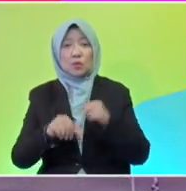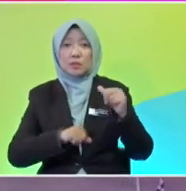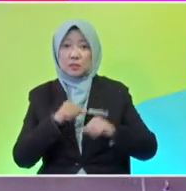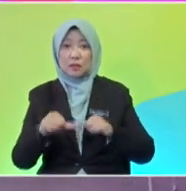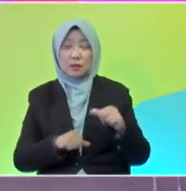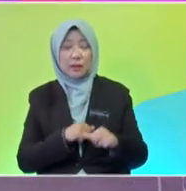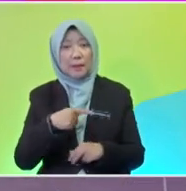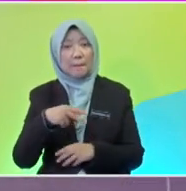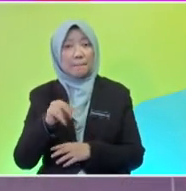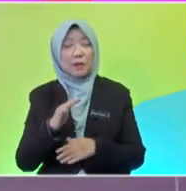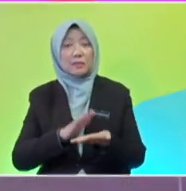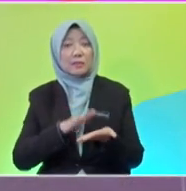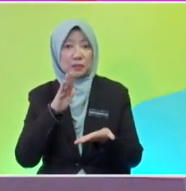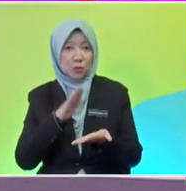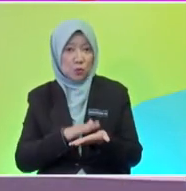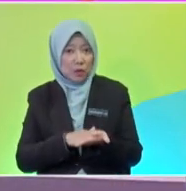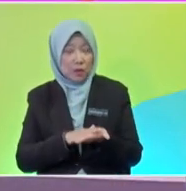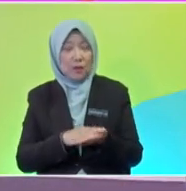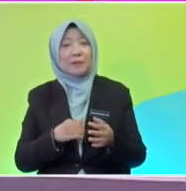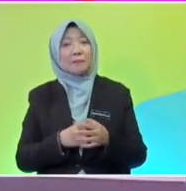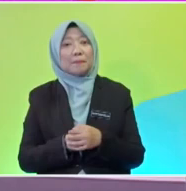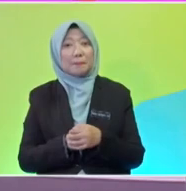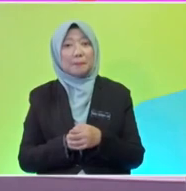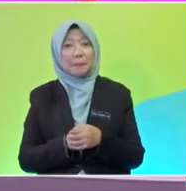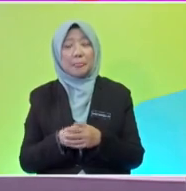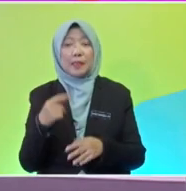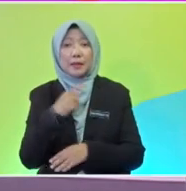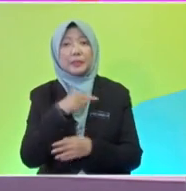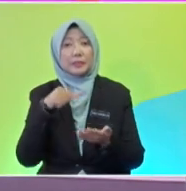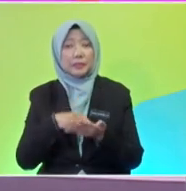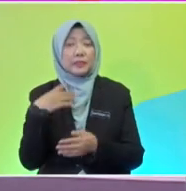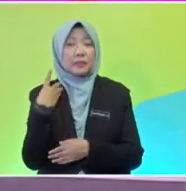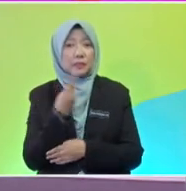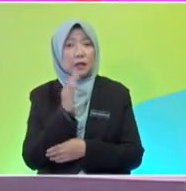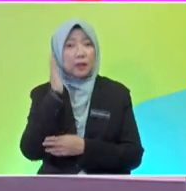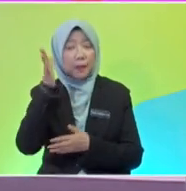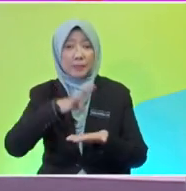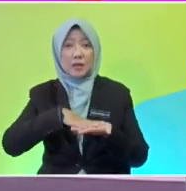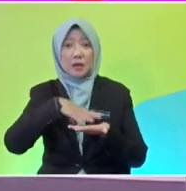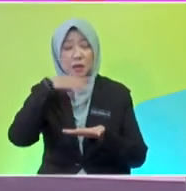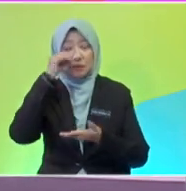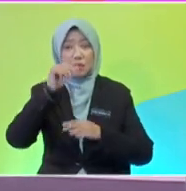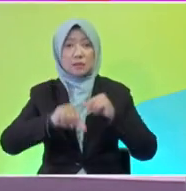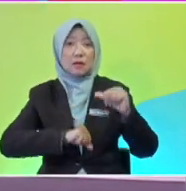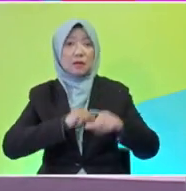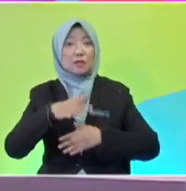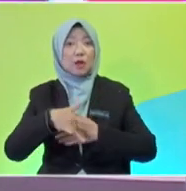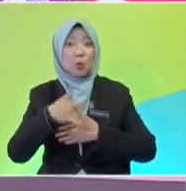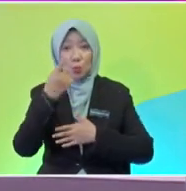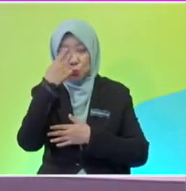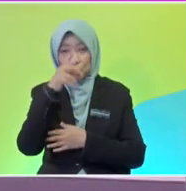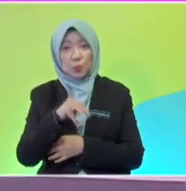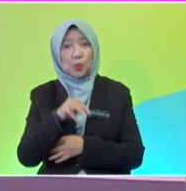TV hari ini kawan-kawan kita akan belajar mata pelajaran sains awal untuk